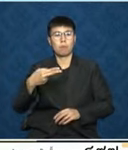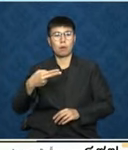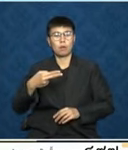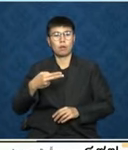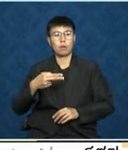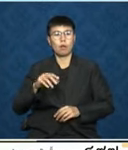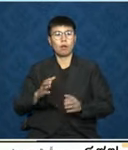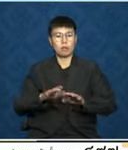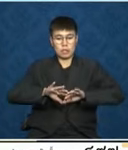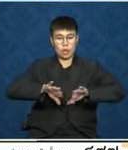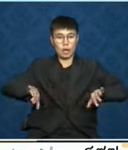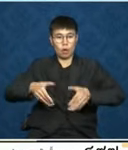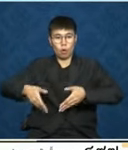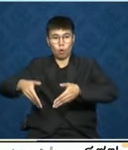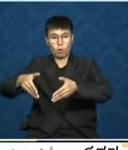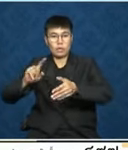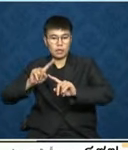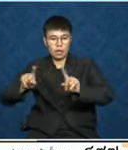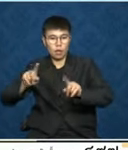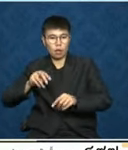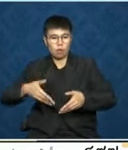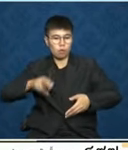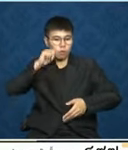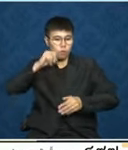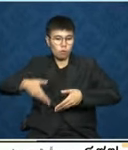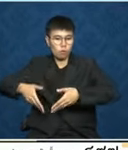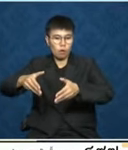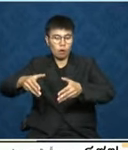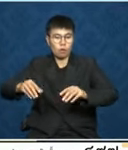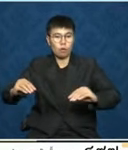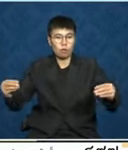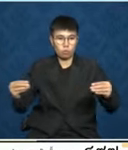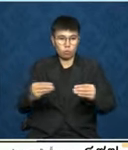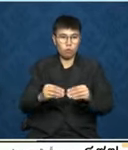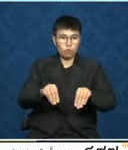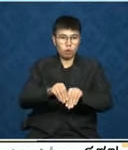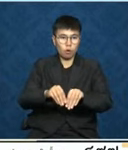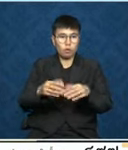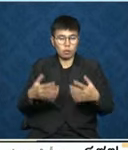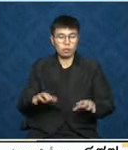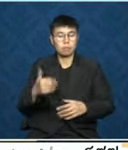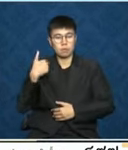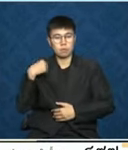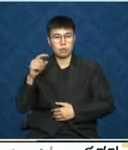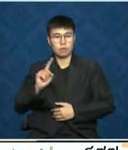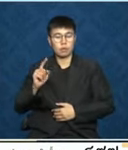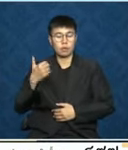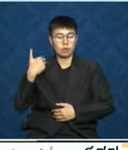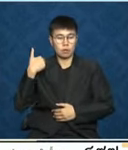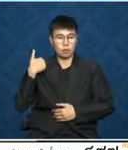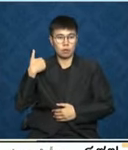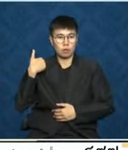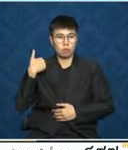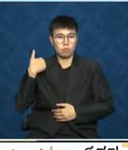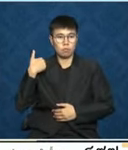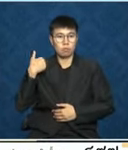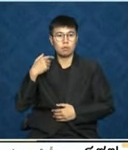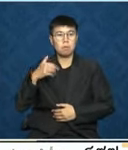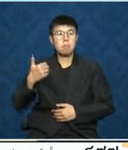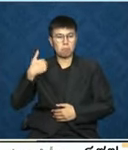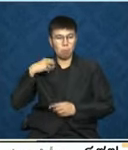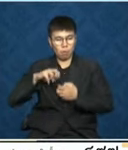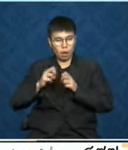คลองคนละคลองกันนะครับแต่มีความต่อเนื่องกันนั้น 2เรื่องเนี่ยจะสังเกตว่าเป็นเรื่องเดียวกันนะครับซึ่งมีความเเรียกว่าเสีย